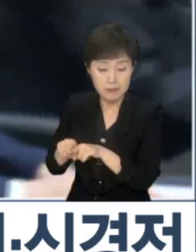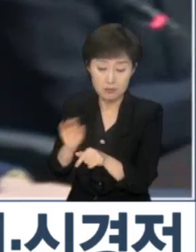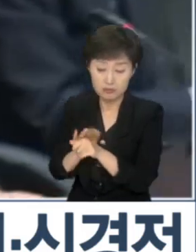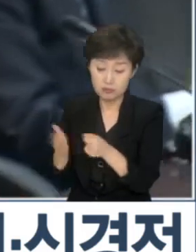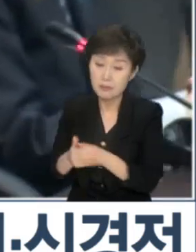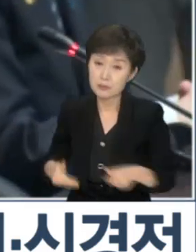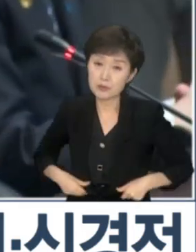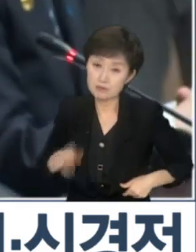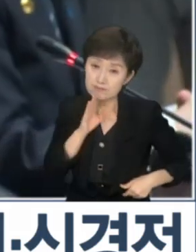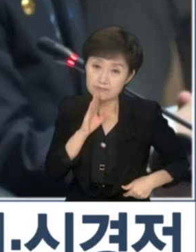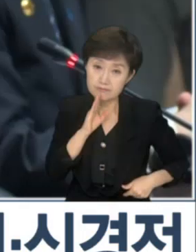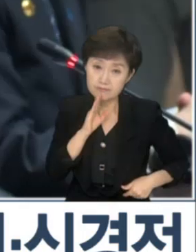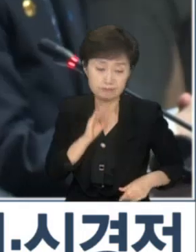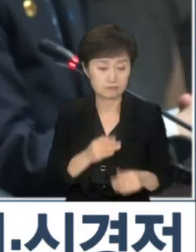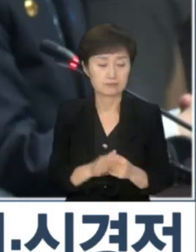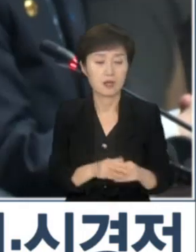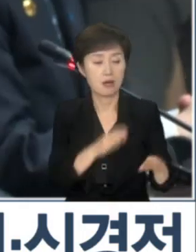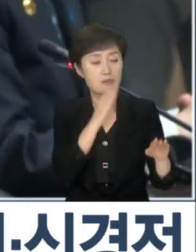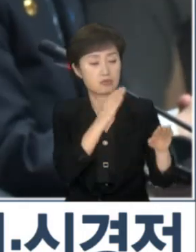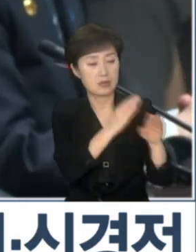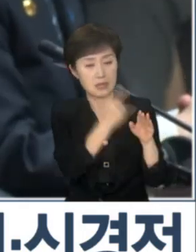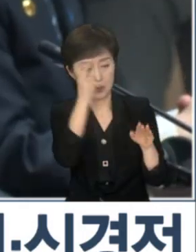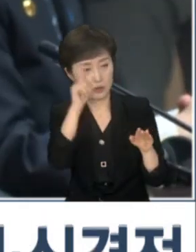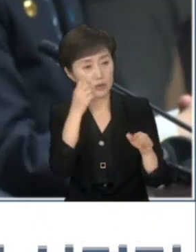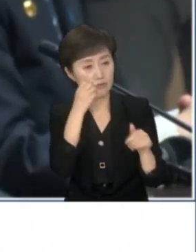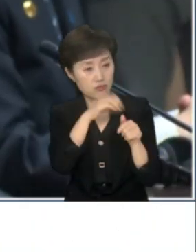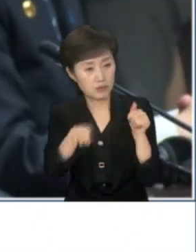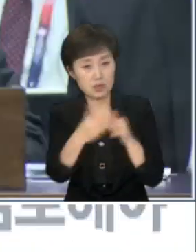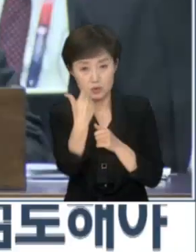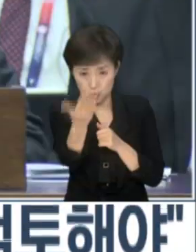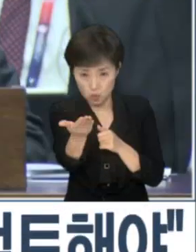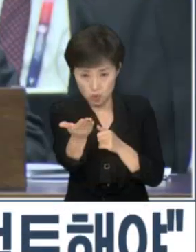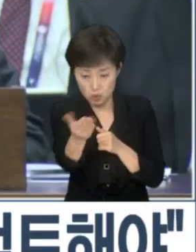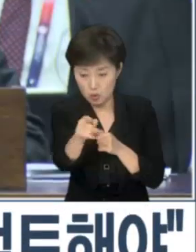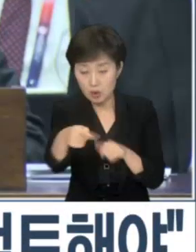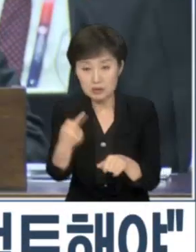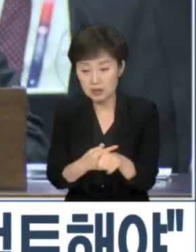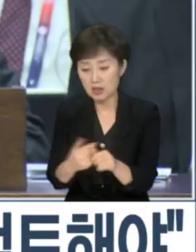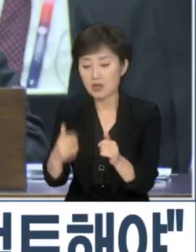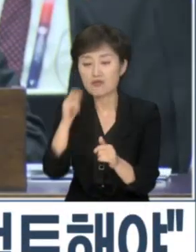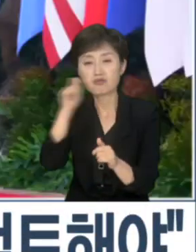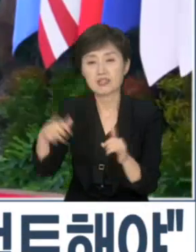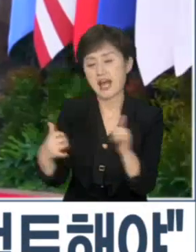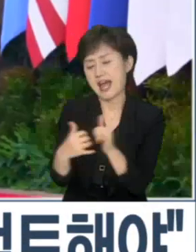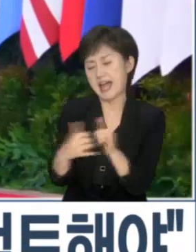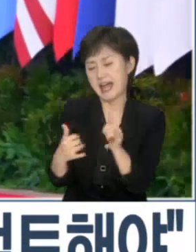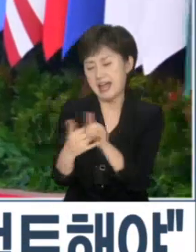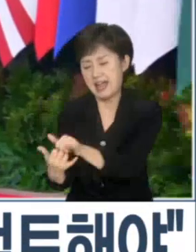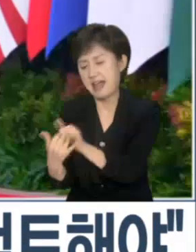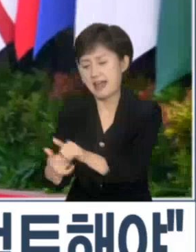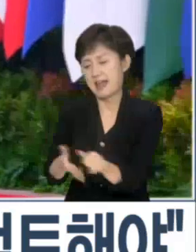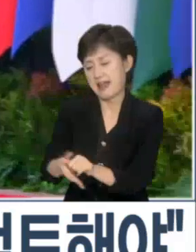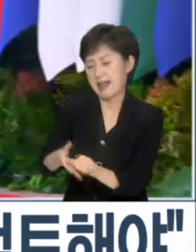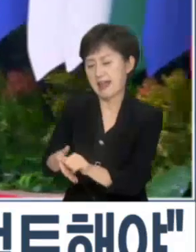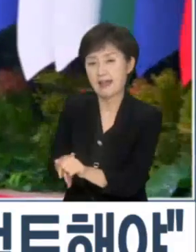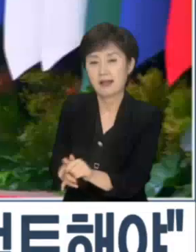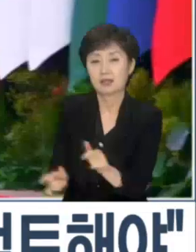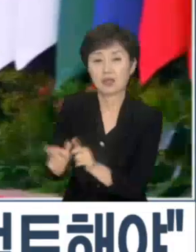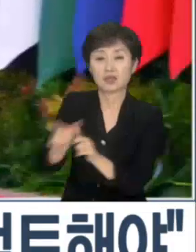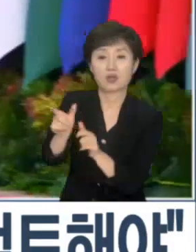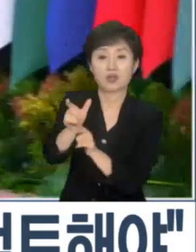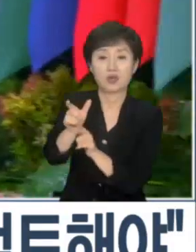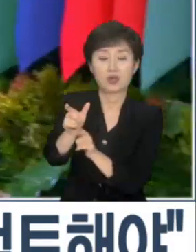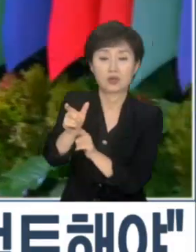지금 북한이 지금 러시아의 무기를 지원해서 우크라이나 더 무기를 더 투입할 수 있게끔 한다 이것은